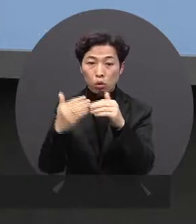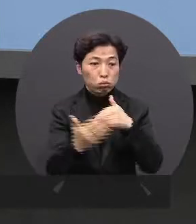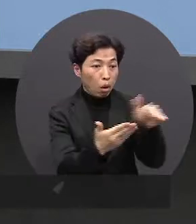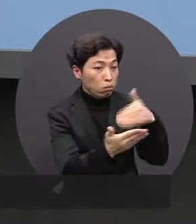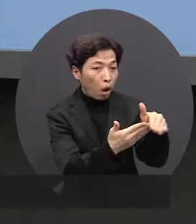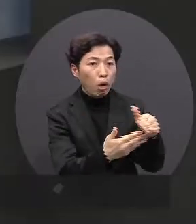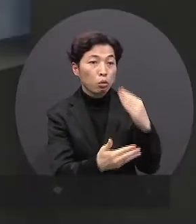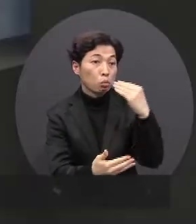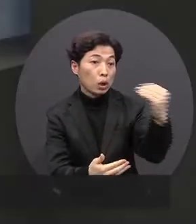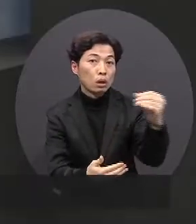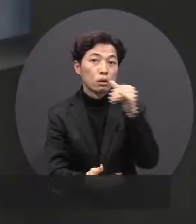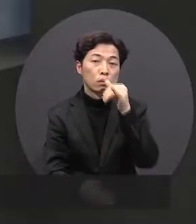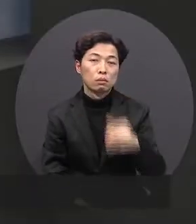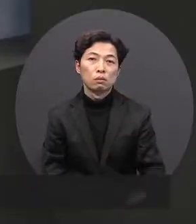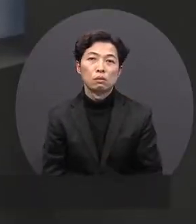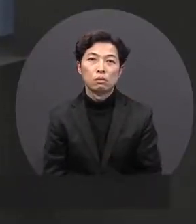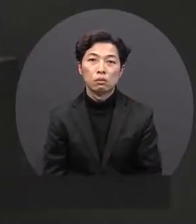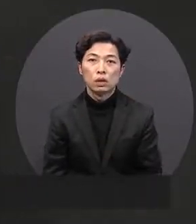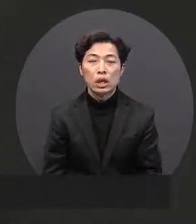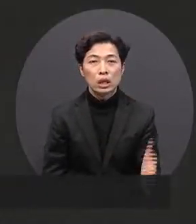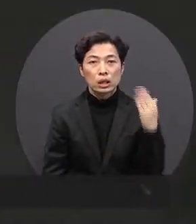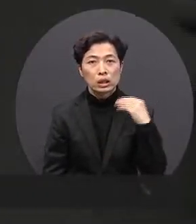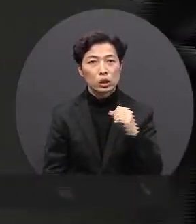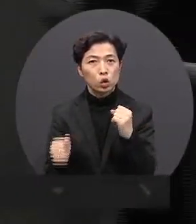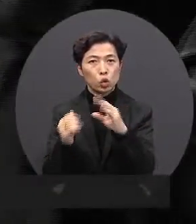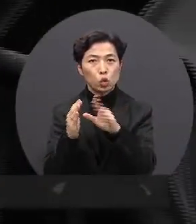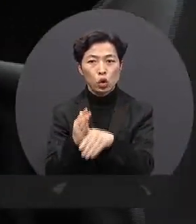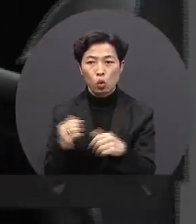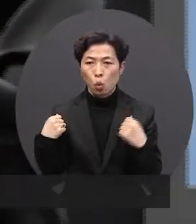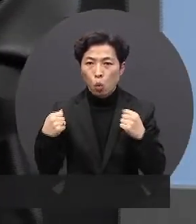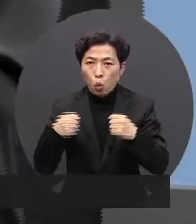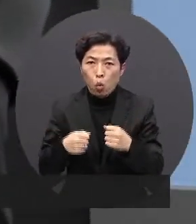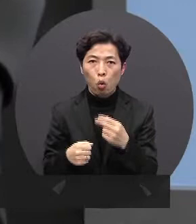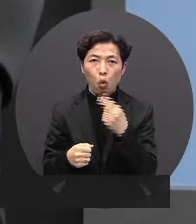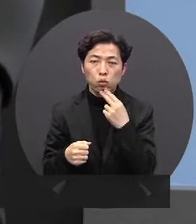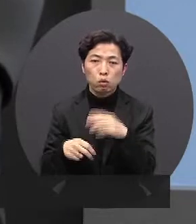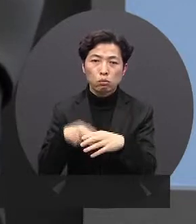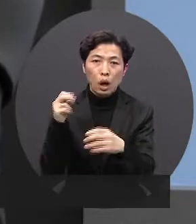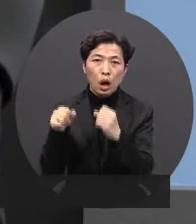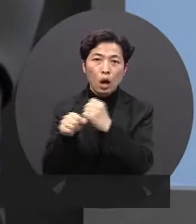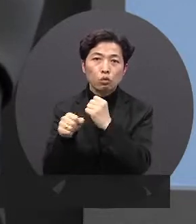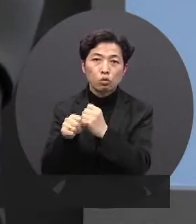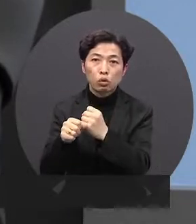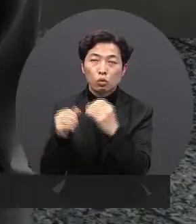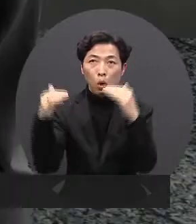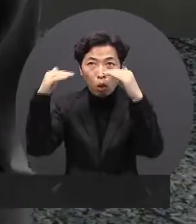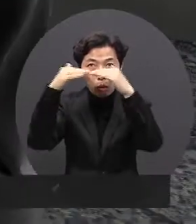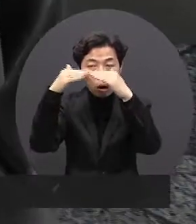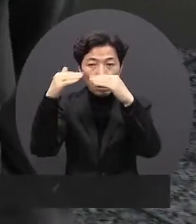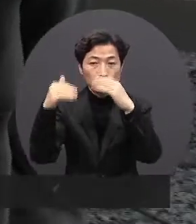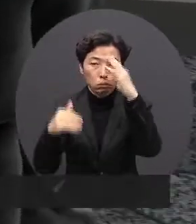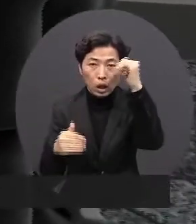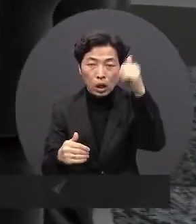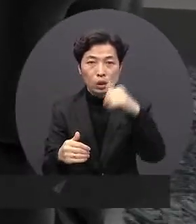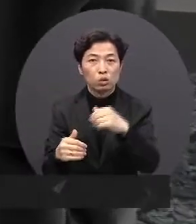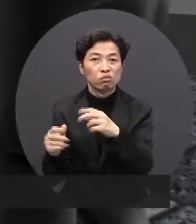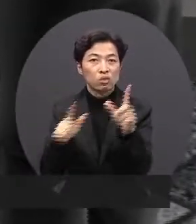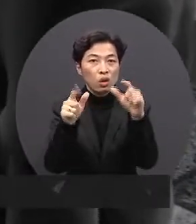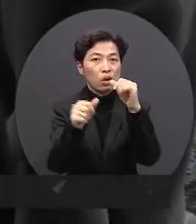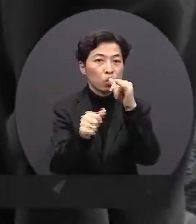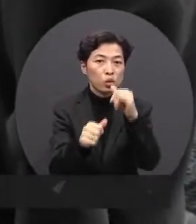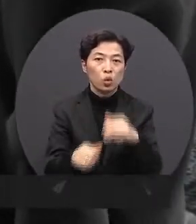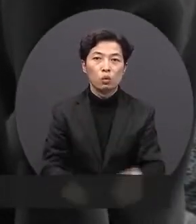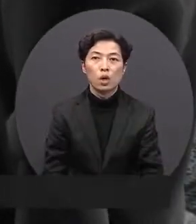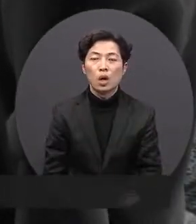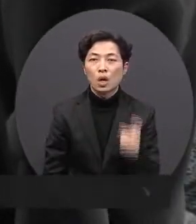모습이 목격되기도 했습니다. 지난 겨울에는 외투도 없이 쫓겨나 며칠간 건물 옥상에서 지냈고 가해 여성에게 스토커로